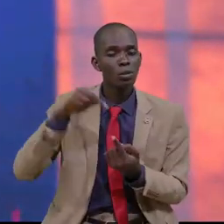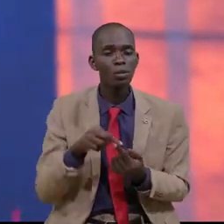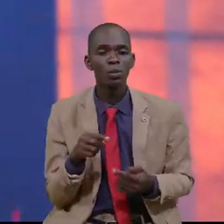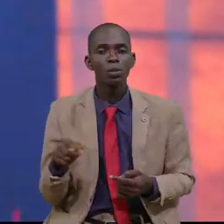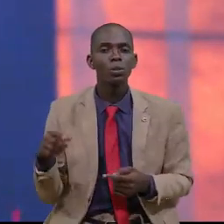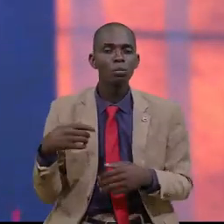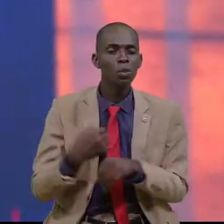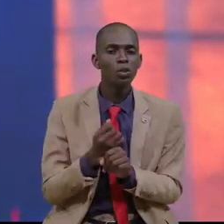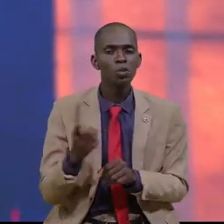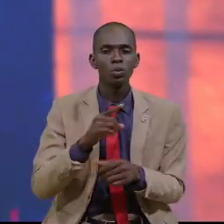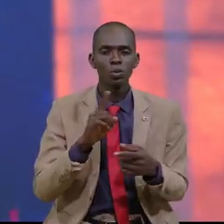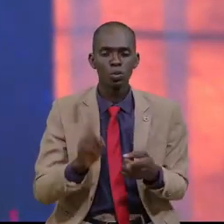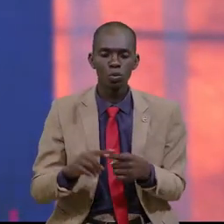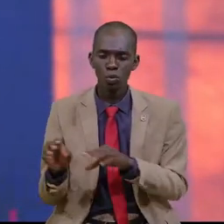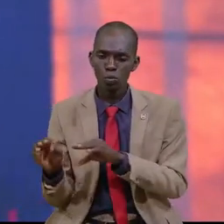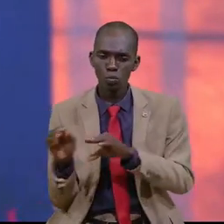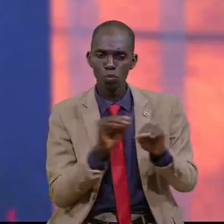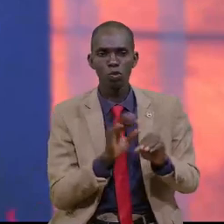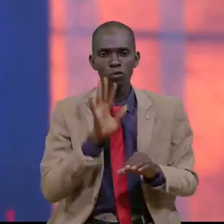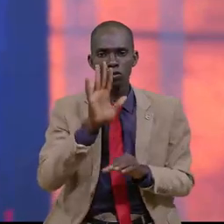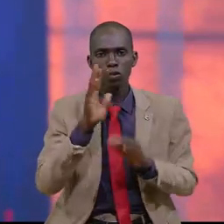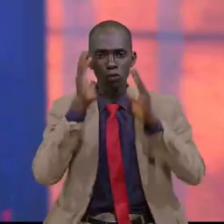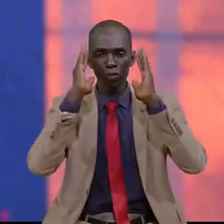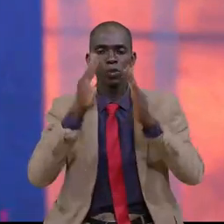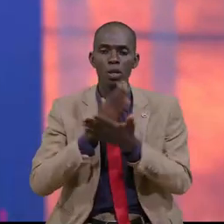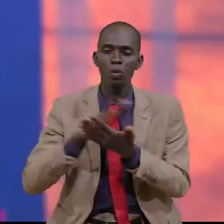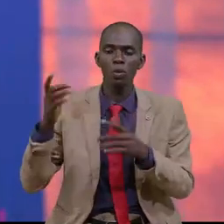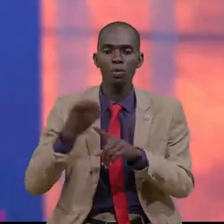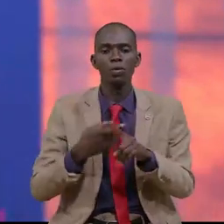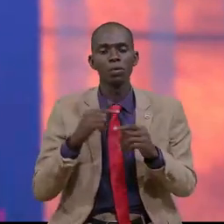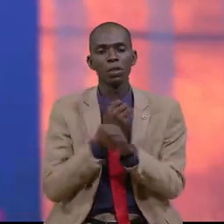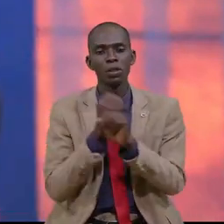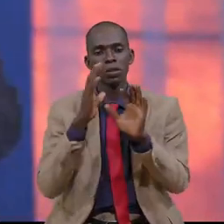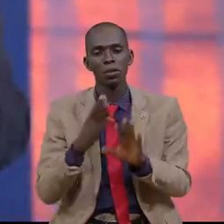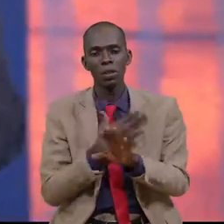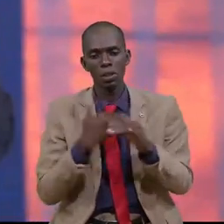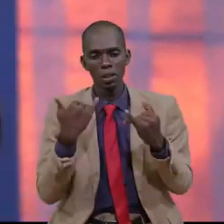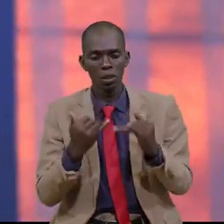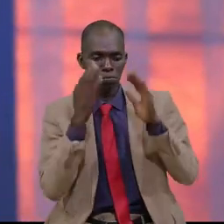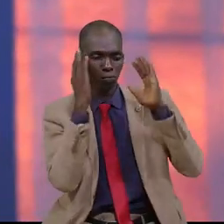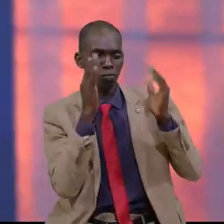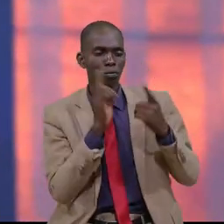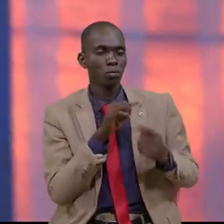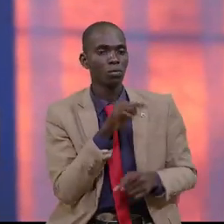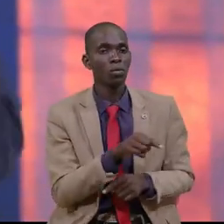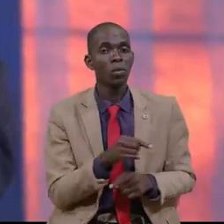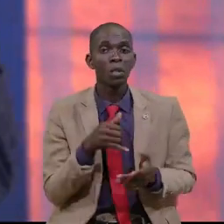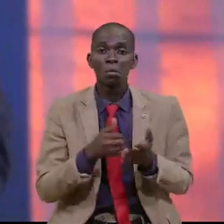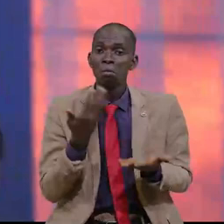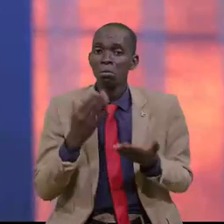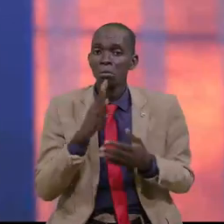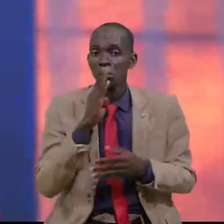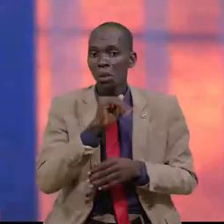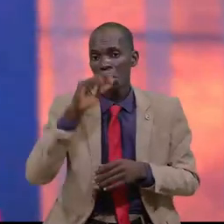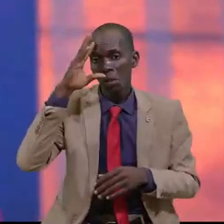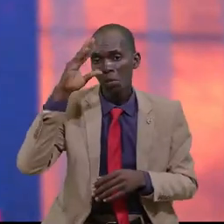vie jusqu'à ce qu'il t'amène à détourner les regards du sauveur. Et tu te concentres sur eux. Peut-être un homme, ça